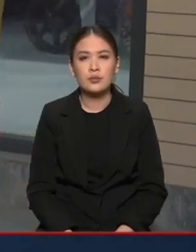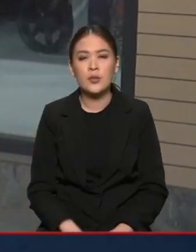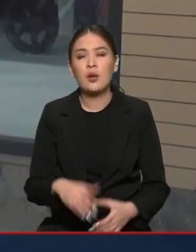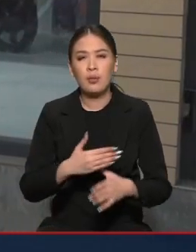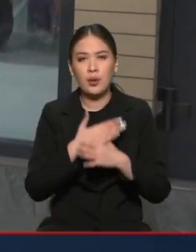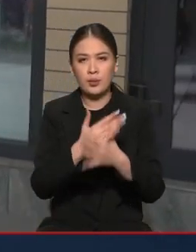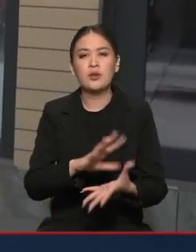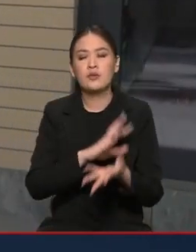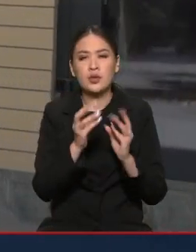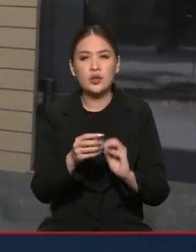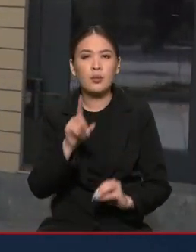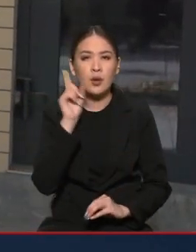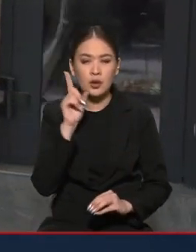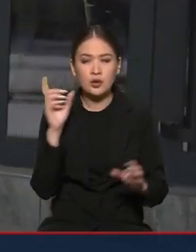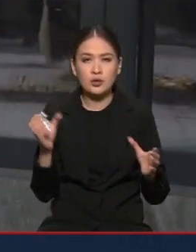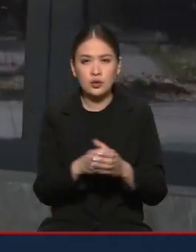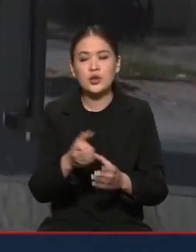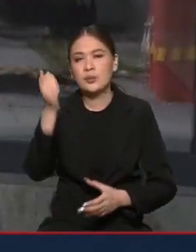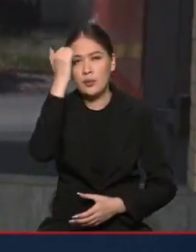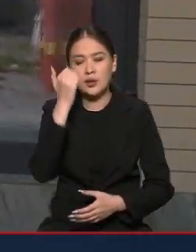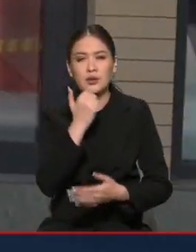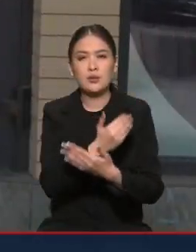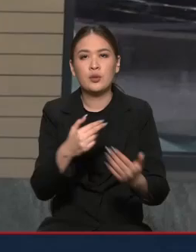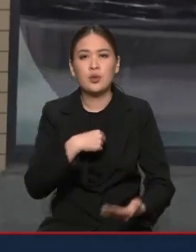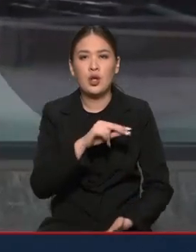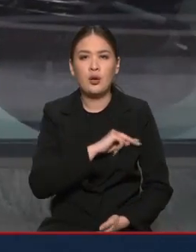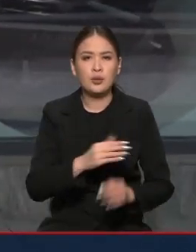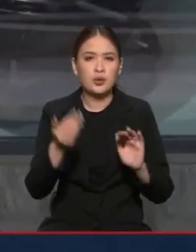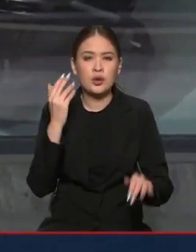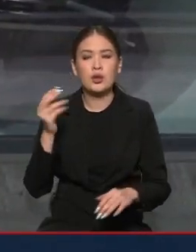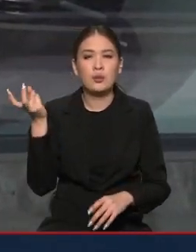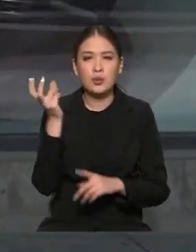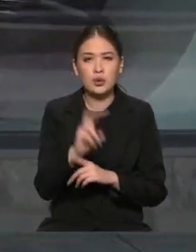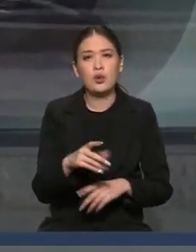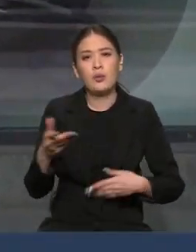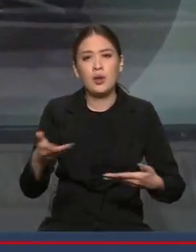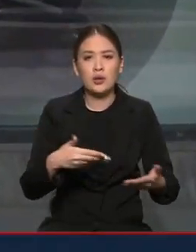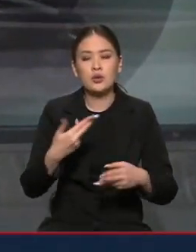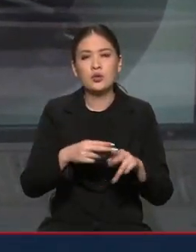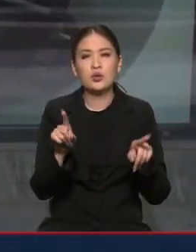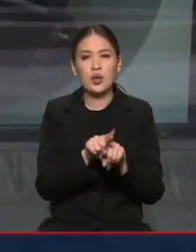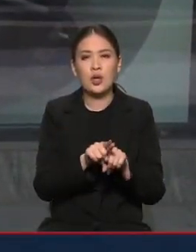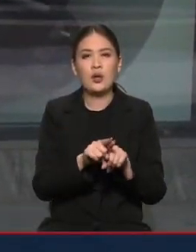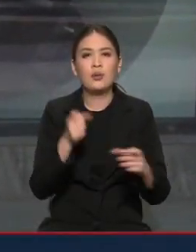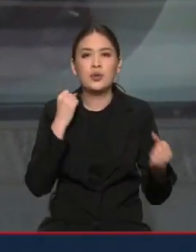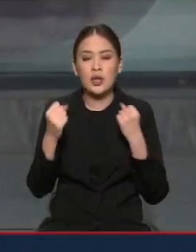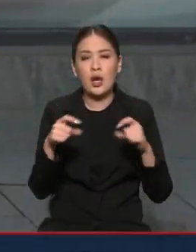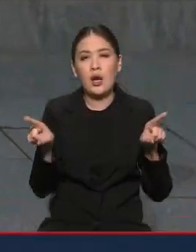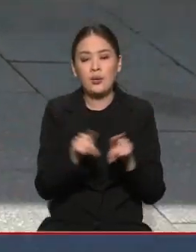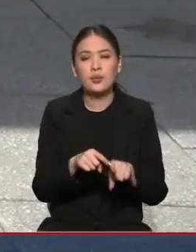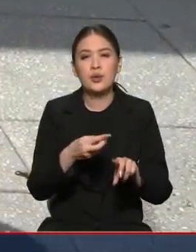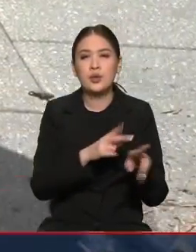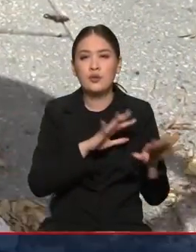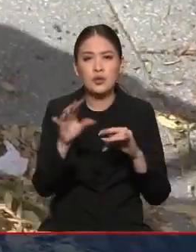Помогает в основном молодежь. Спасибо им. Я сама на работу прихожу рано. Пока пройдешься, уже зарядка. Бодрый, сделал дело.